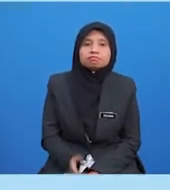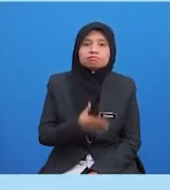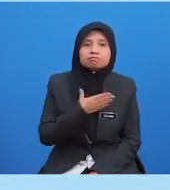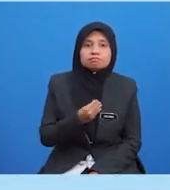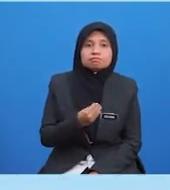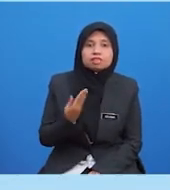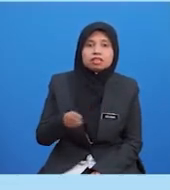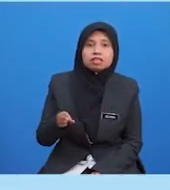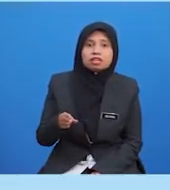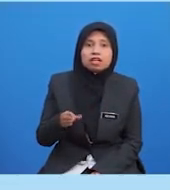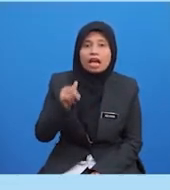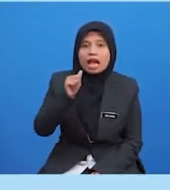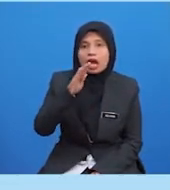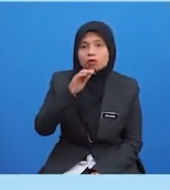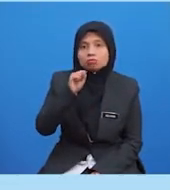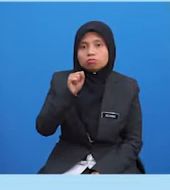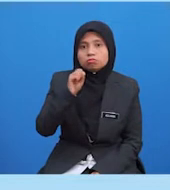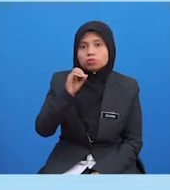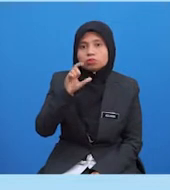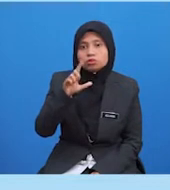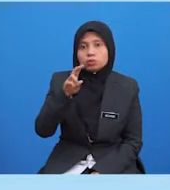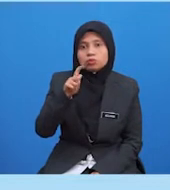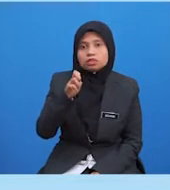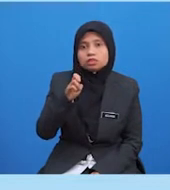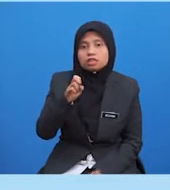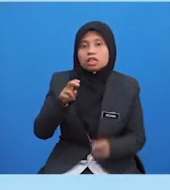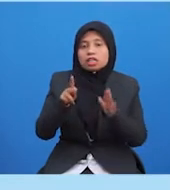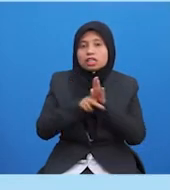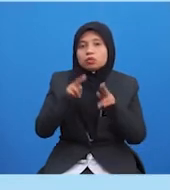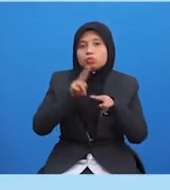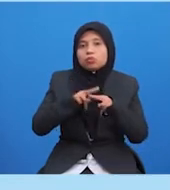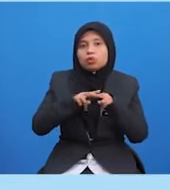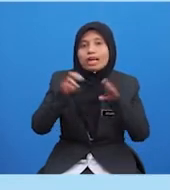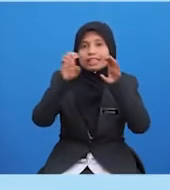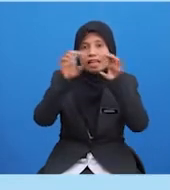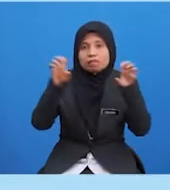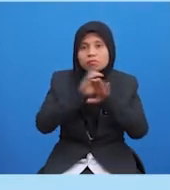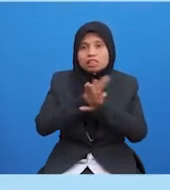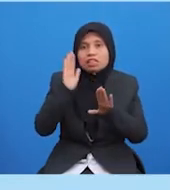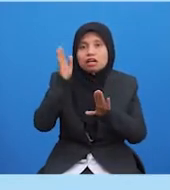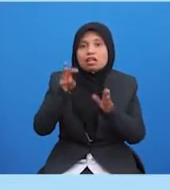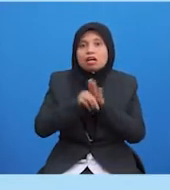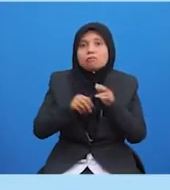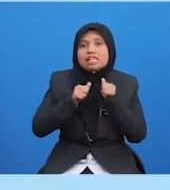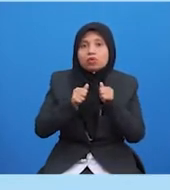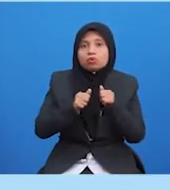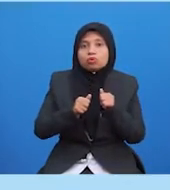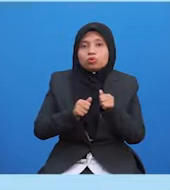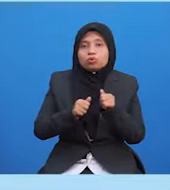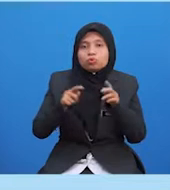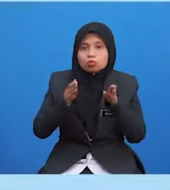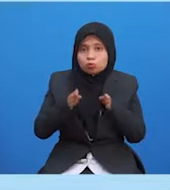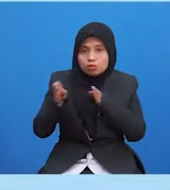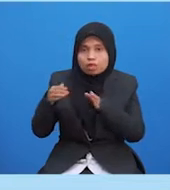Dan bagi absolute, kedudukan elemen tidak akan mengikut turutan pada laman web dan